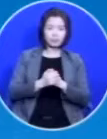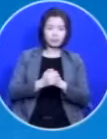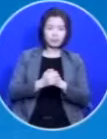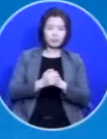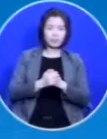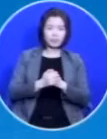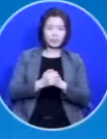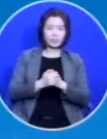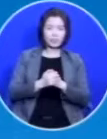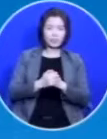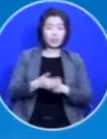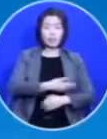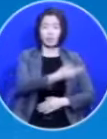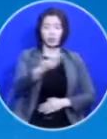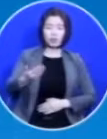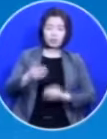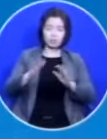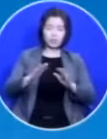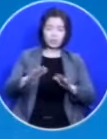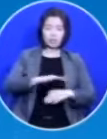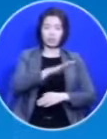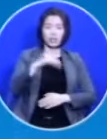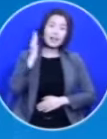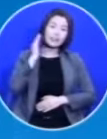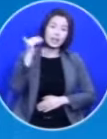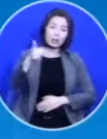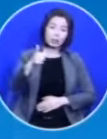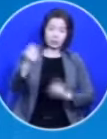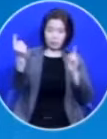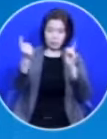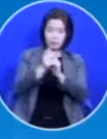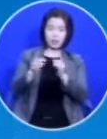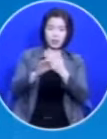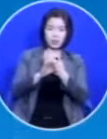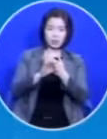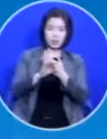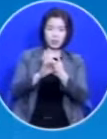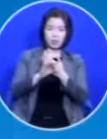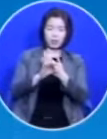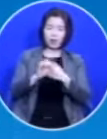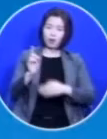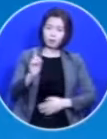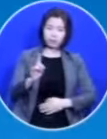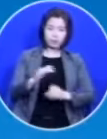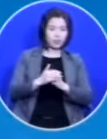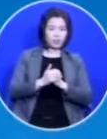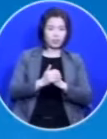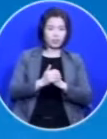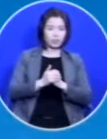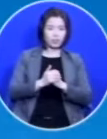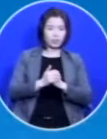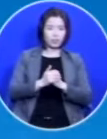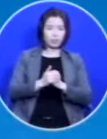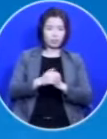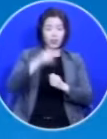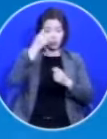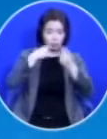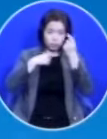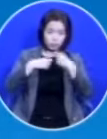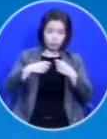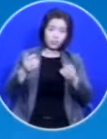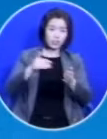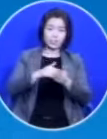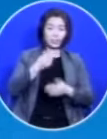충분해 여러분 우리가 대통령을 만나면 그러면 뭐 울 것까지는